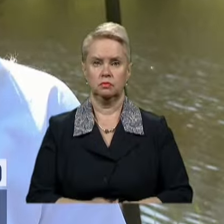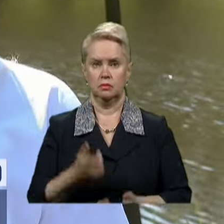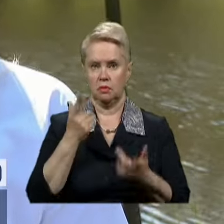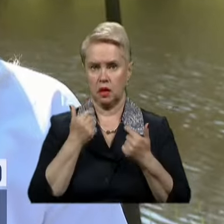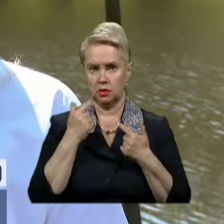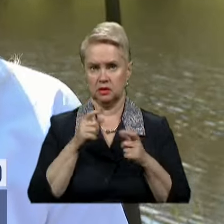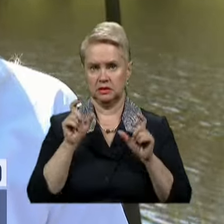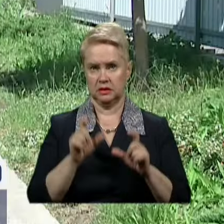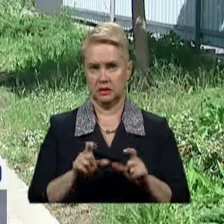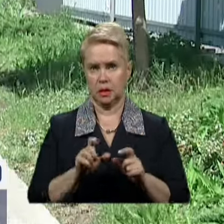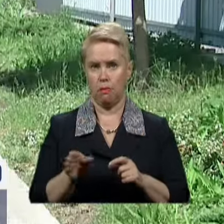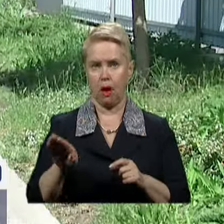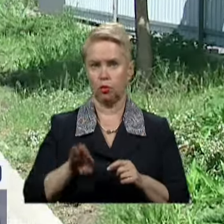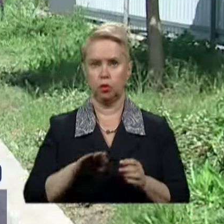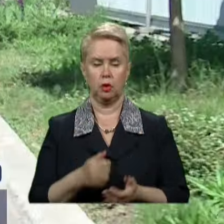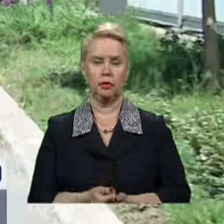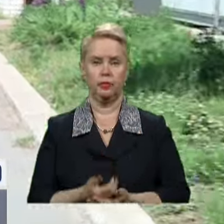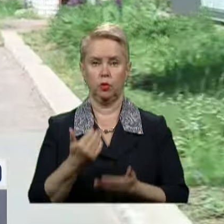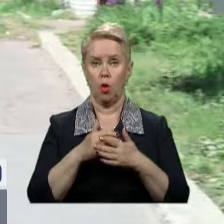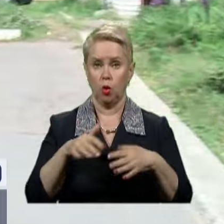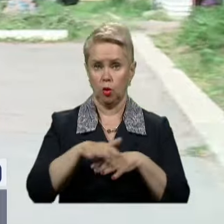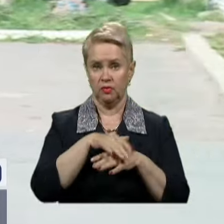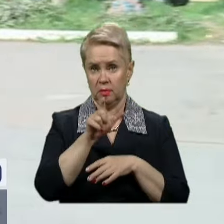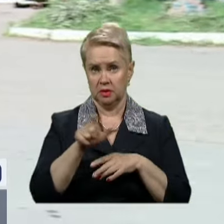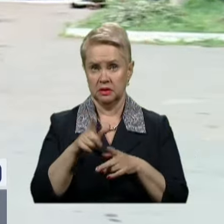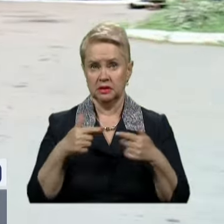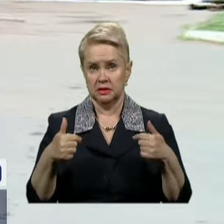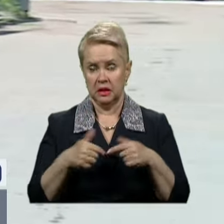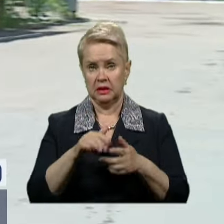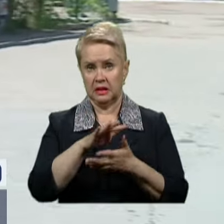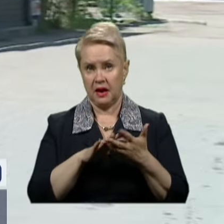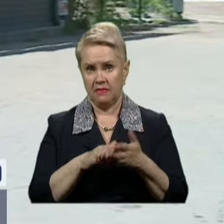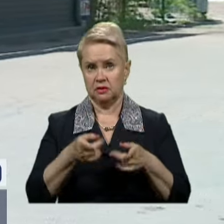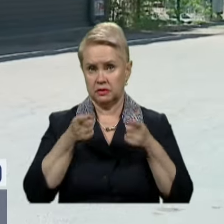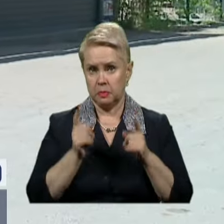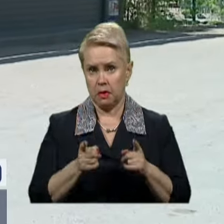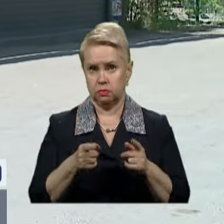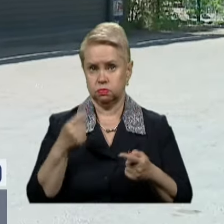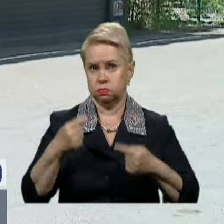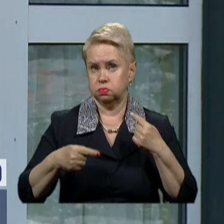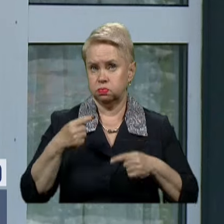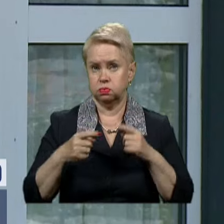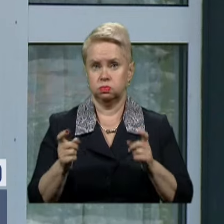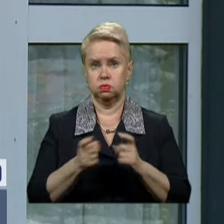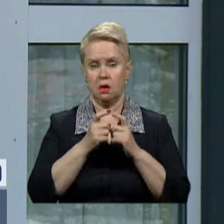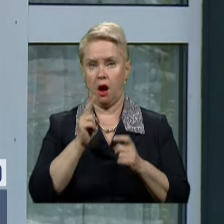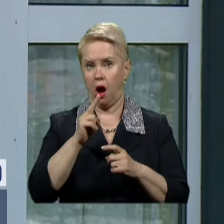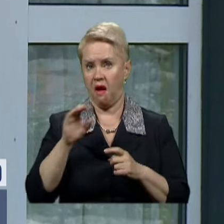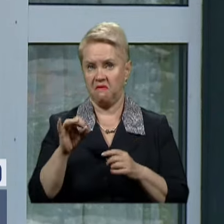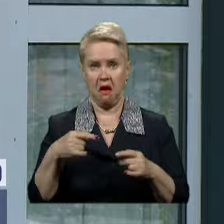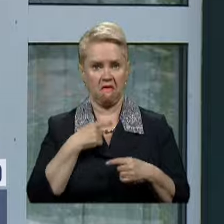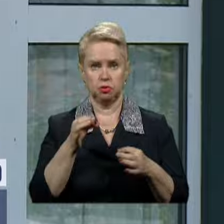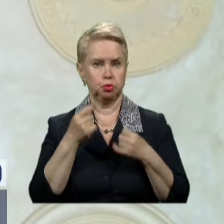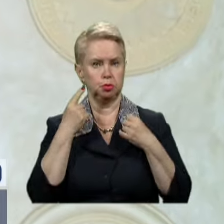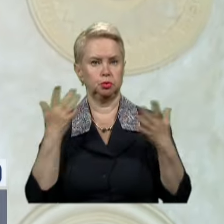плаче, сиділа на бордюрі. Доки у дворі місцевого закладу тривала справжня баталія, у кафе кажуть, нічого